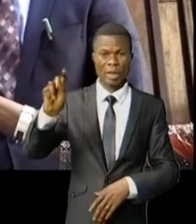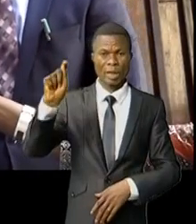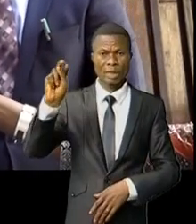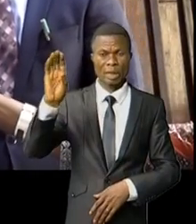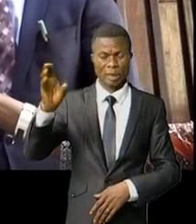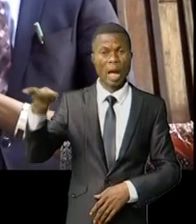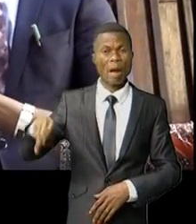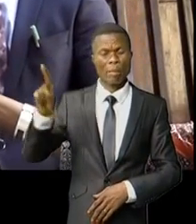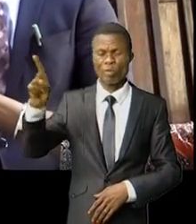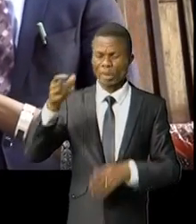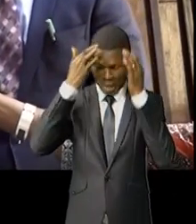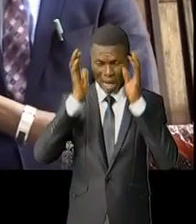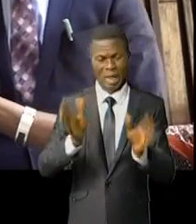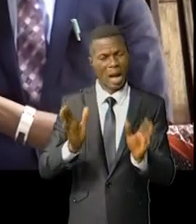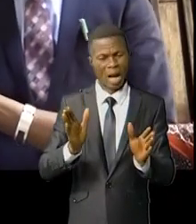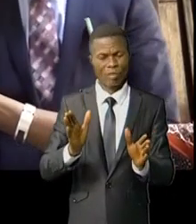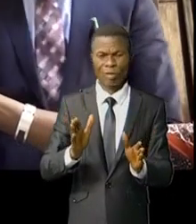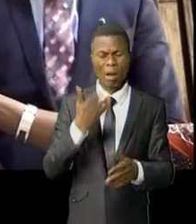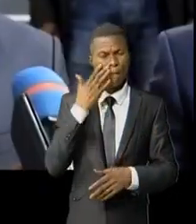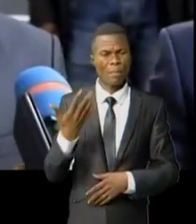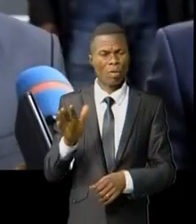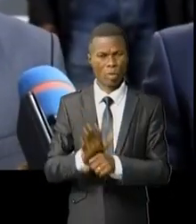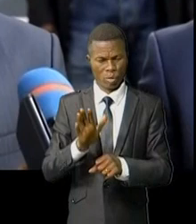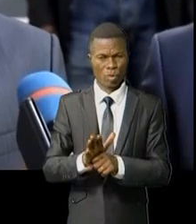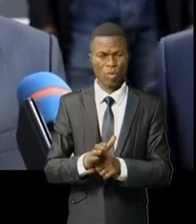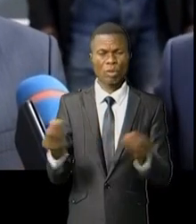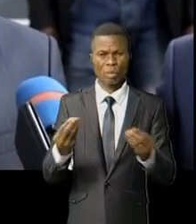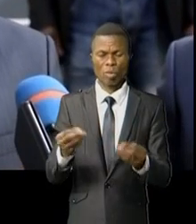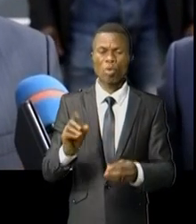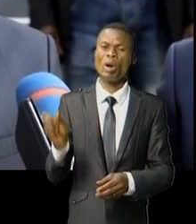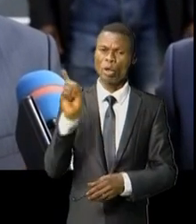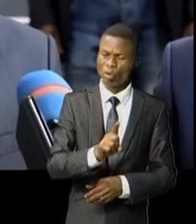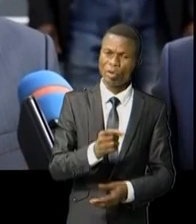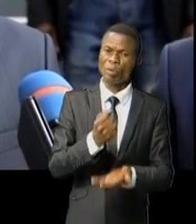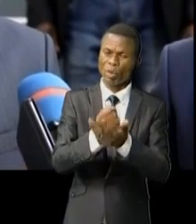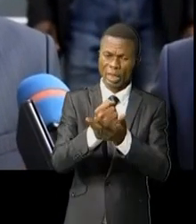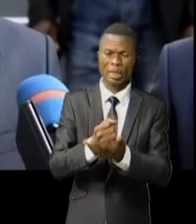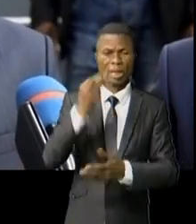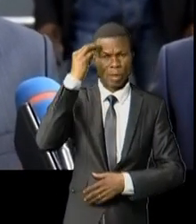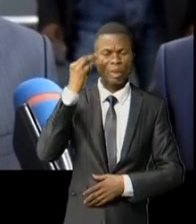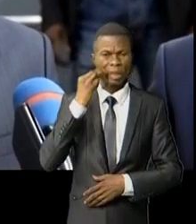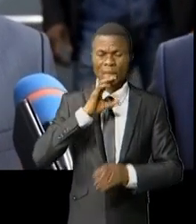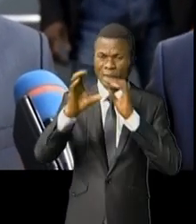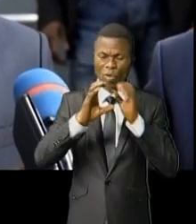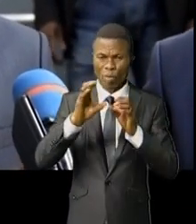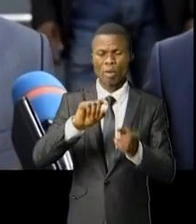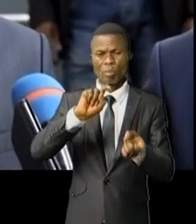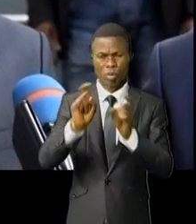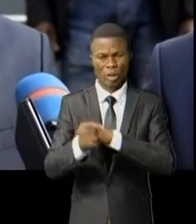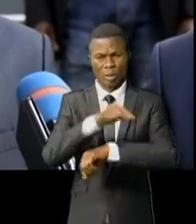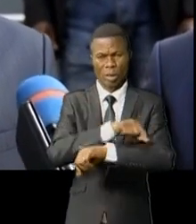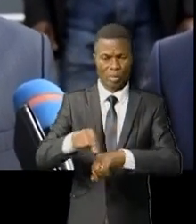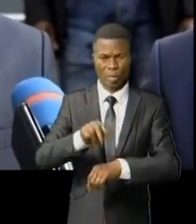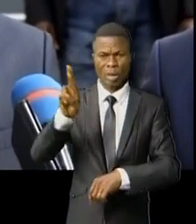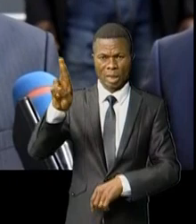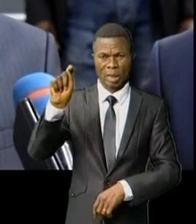veut travailler avec le gouvernement, surtout passé par le ministre, pour la réforme et modernisation des studios, des bureaux de RTNC